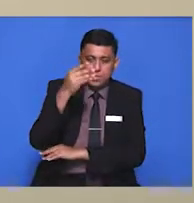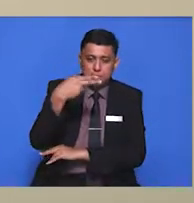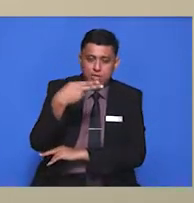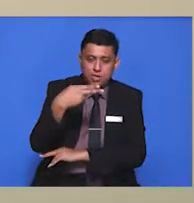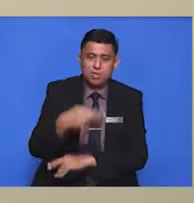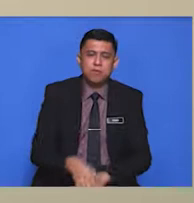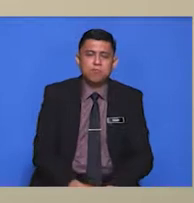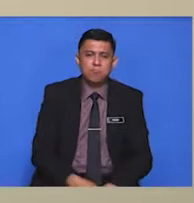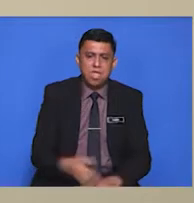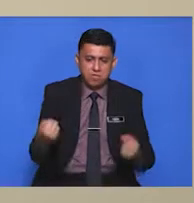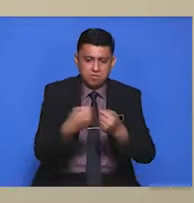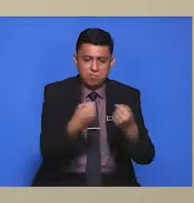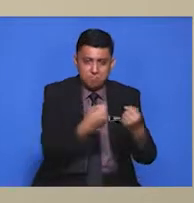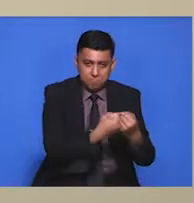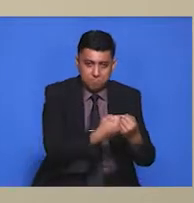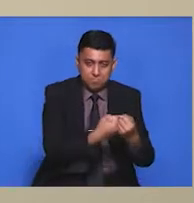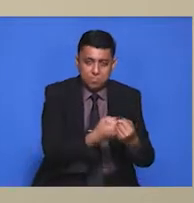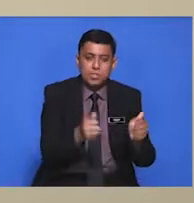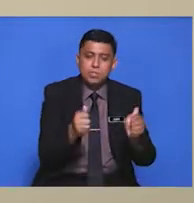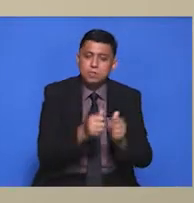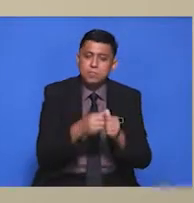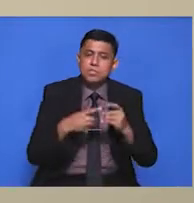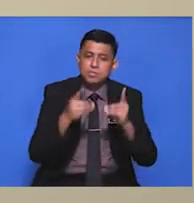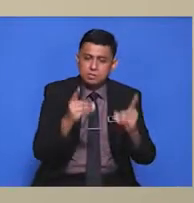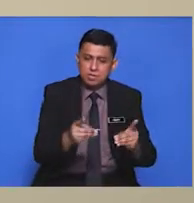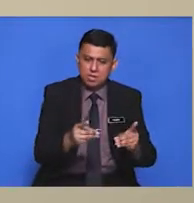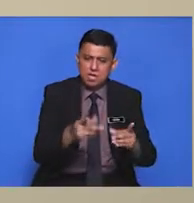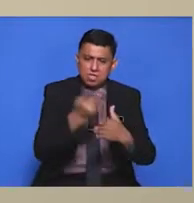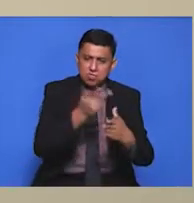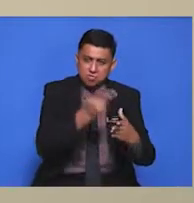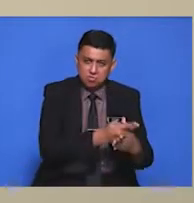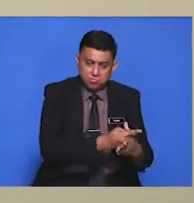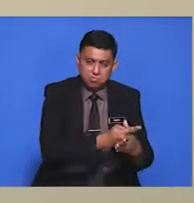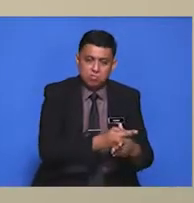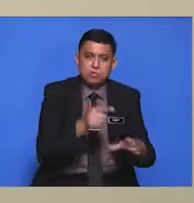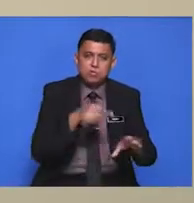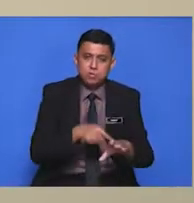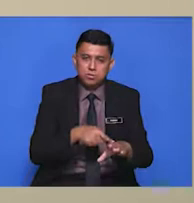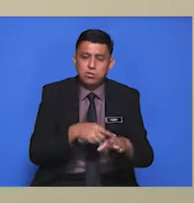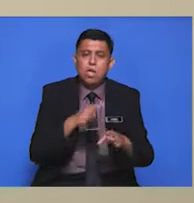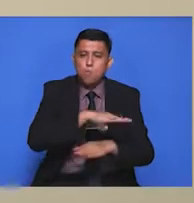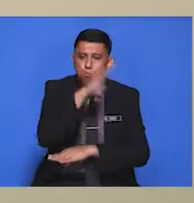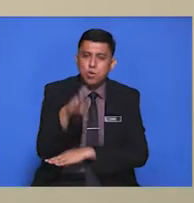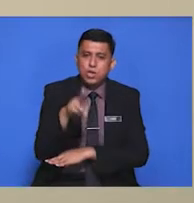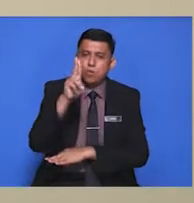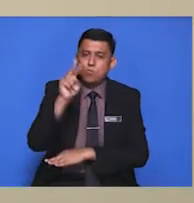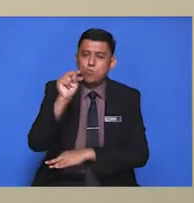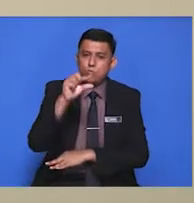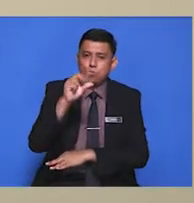sekumpulan raksasa Kot-Kot ketika sedang melakukan huru-hara di Bukit Ungu.